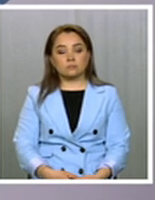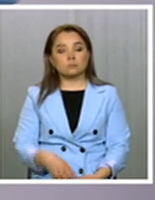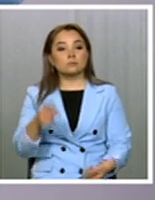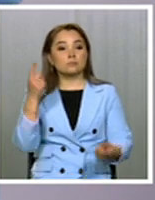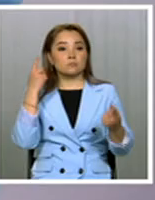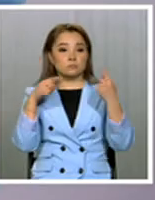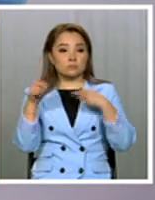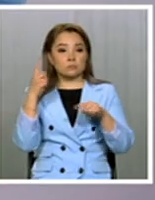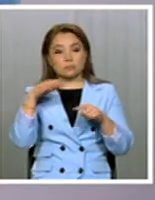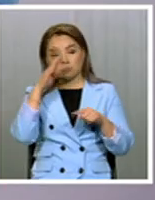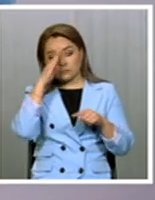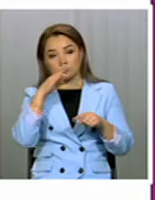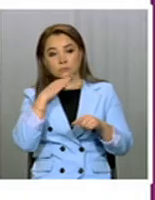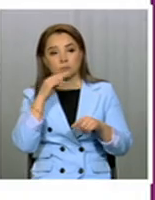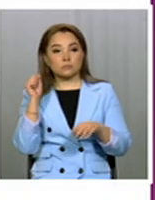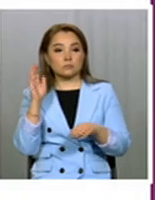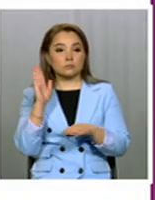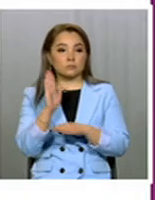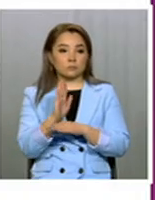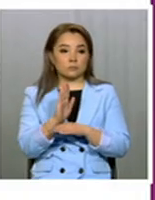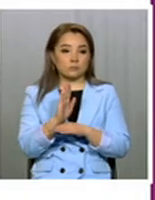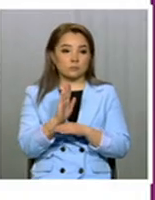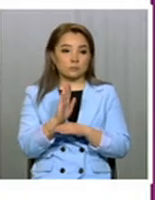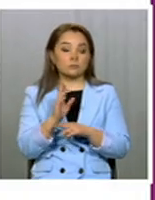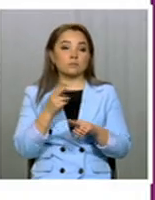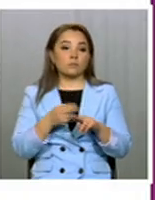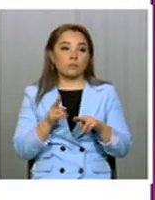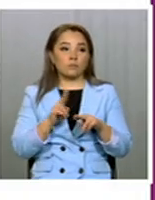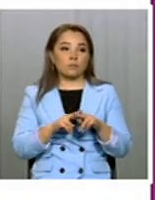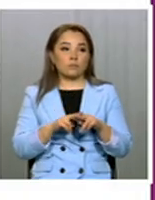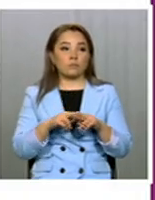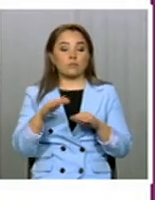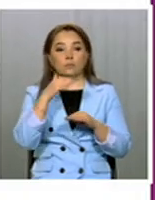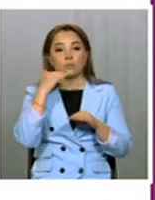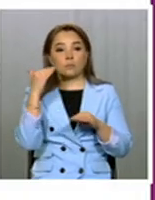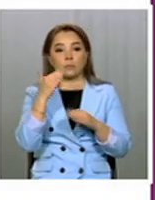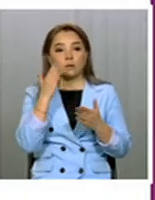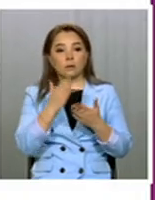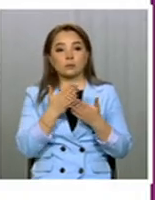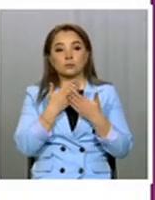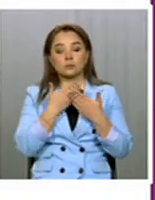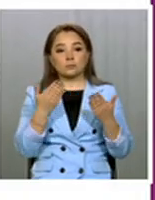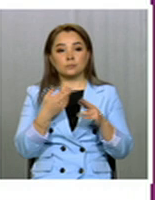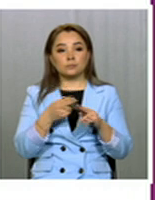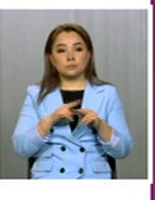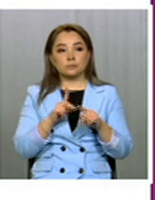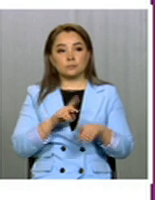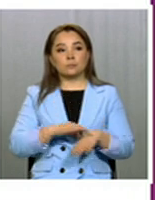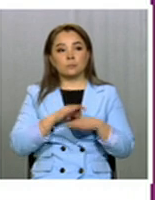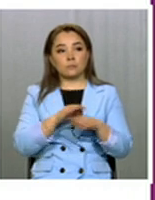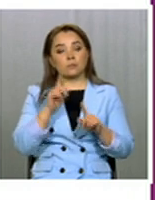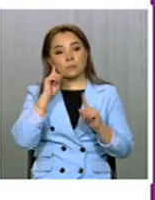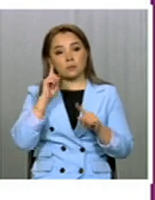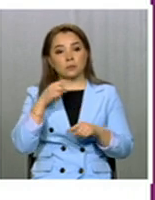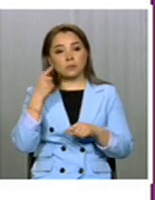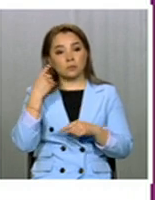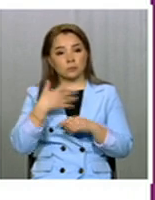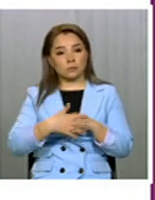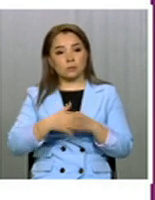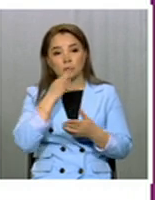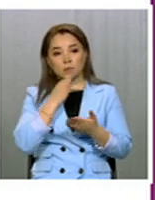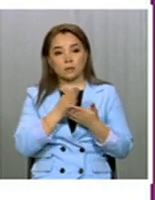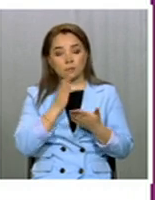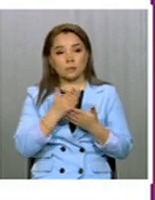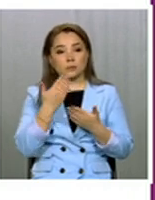Шығармадағы әке үкімі. Мынау төбе саған соңғы шығаршың, болатынын ұғарсың.